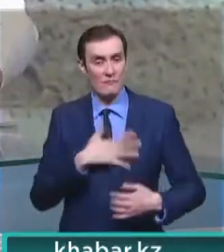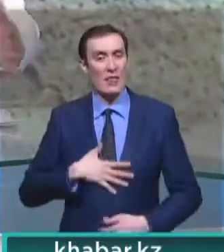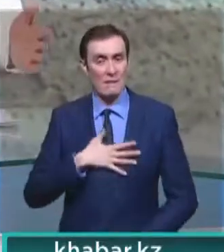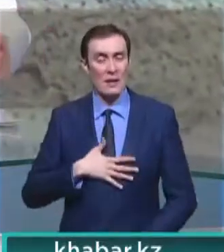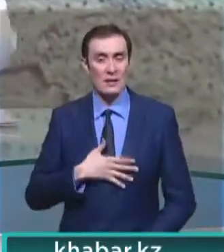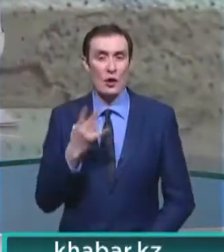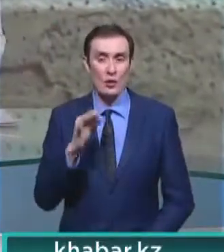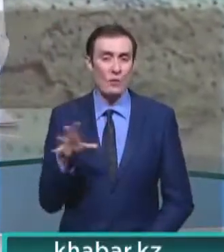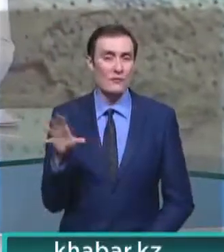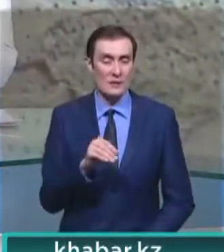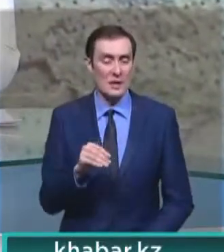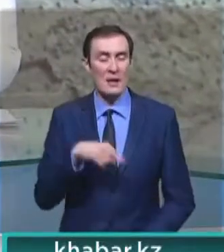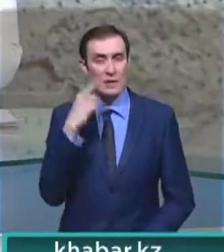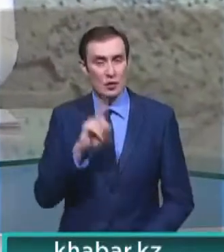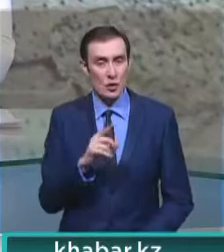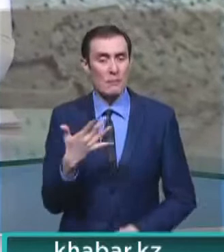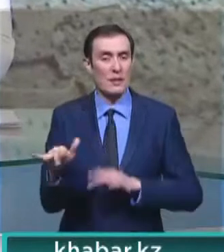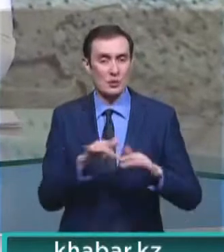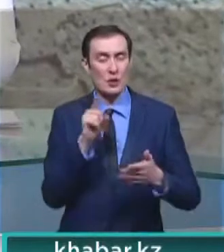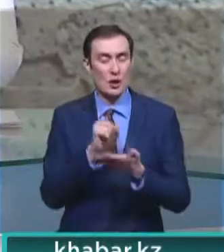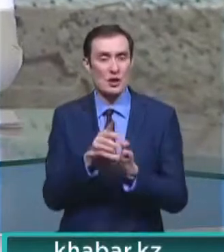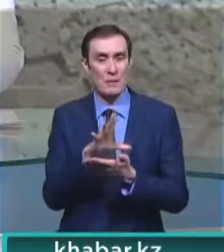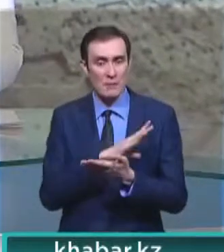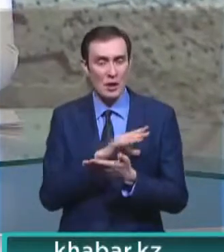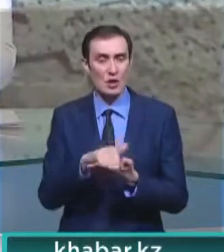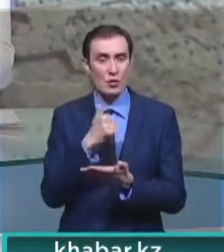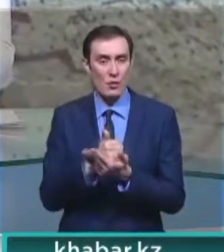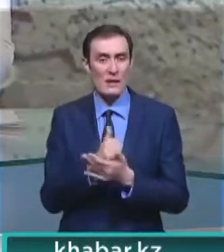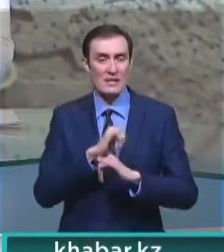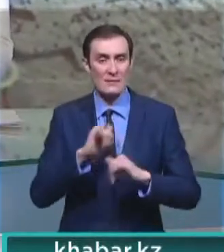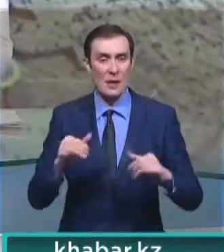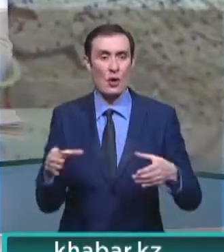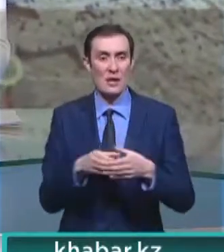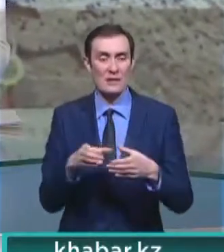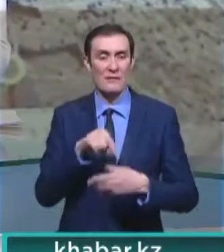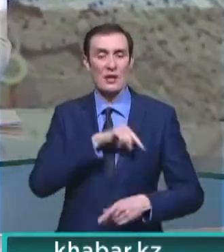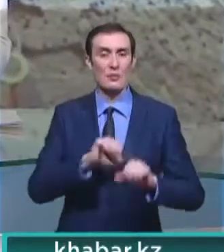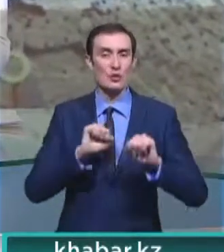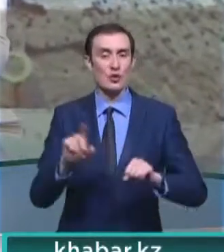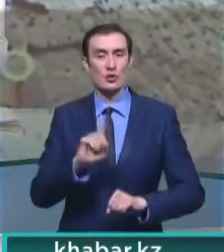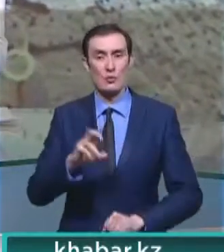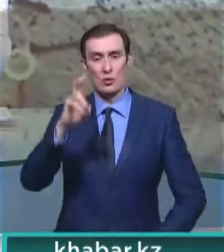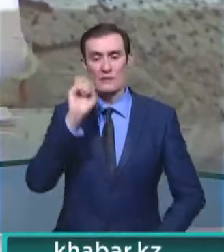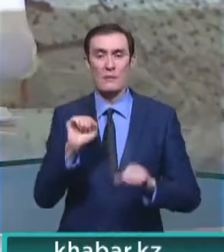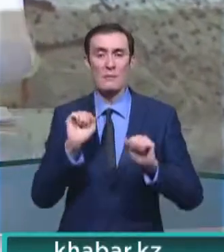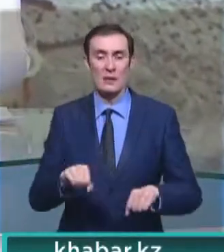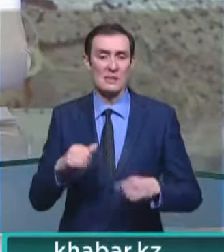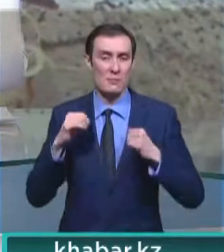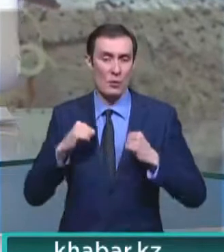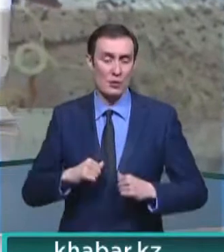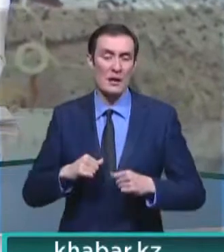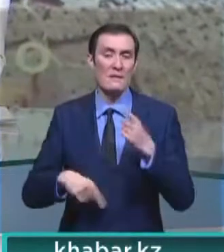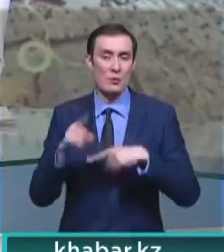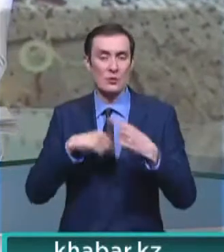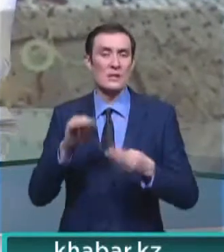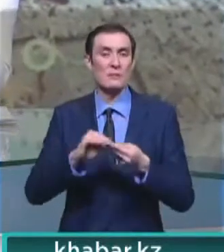однако все в один голос твердили процедура должна стать основой формирования коллективного иммунитета чтобы страна смогла вернуться к прежней